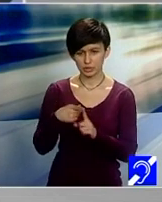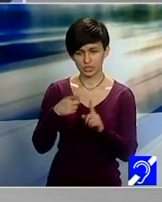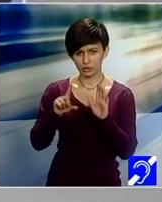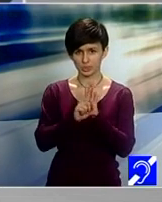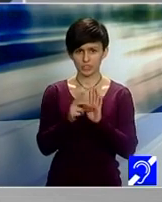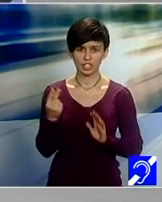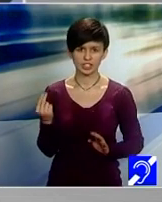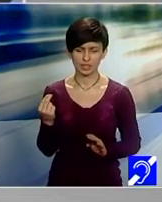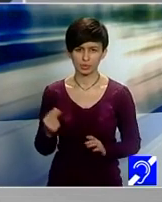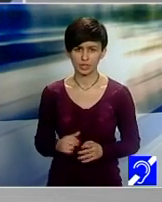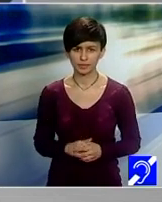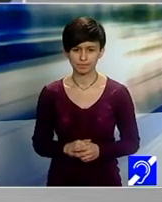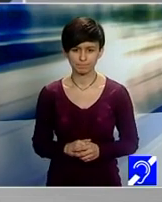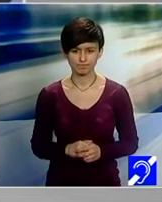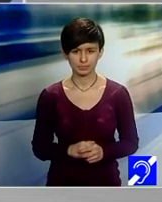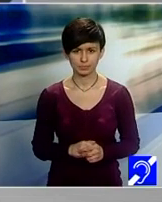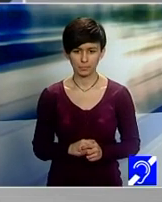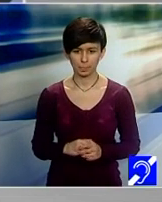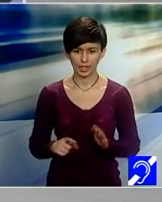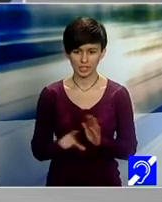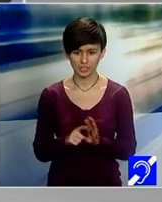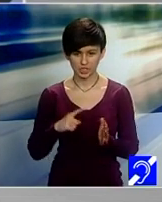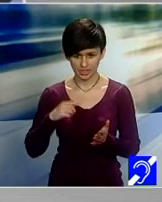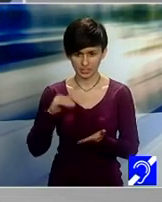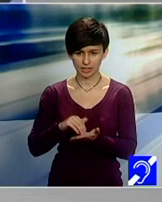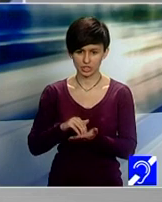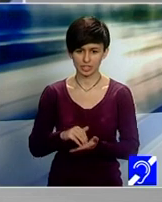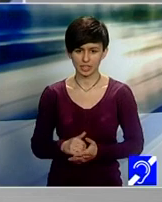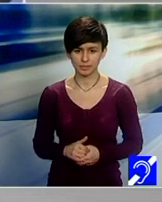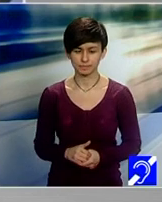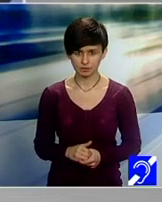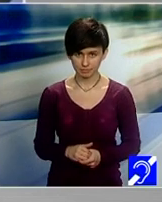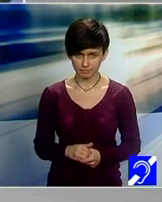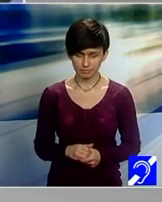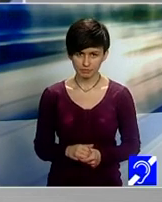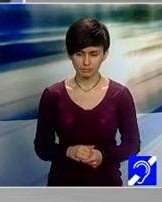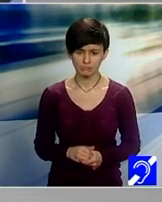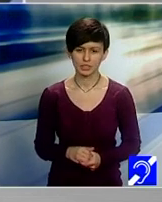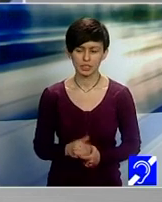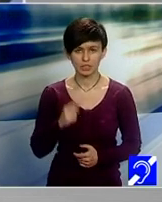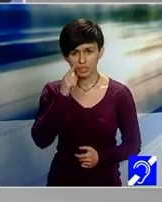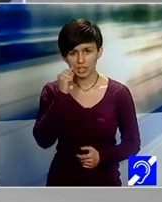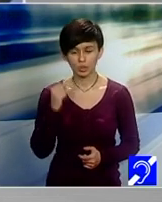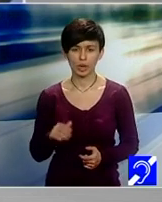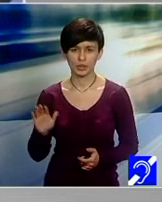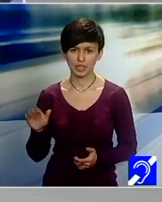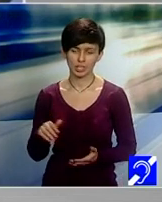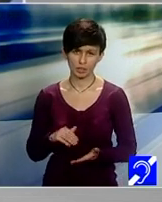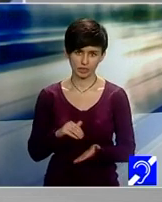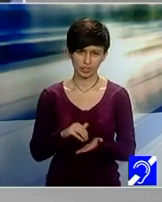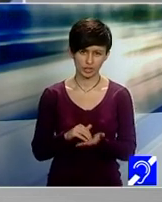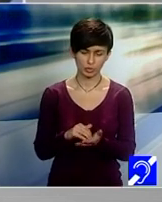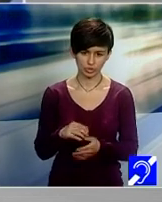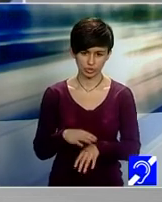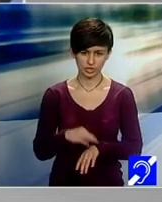bun. Legea, din punctul meu de vedere, este necesară. Oamenii respectiv au nevoie de o soluție de genul